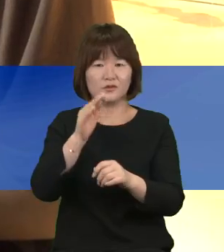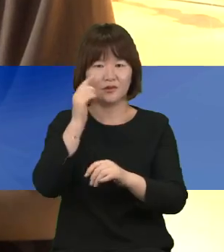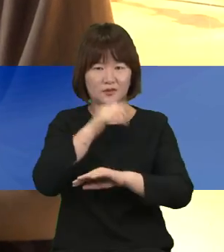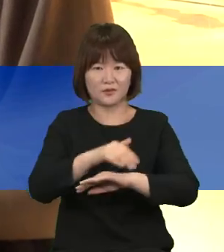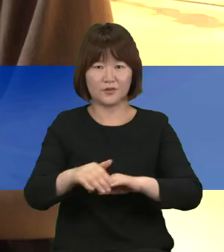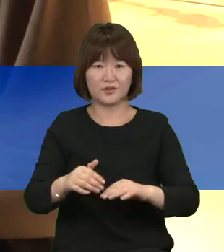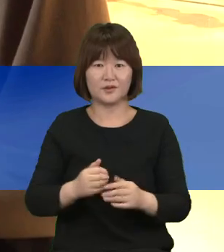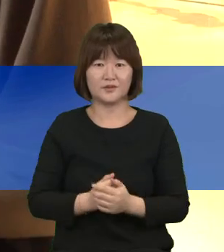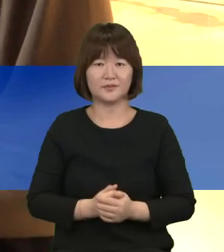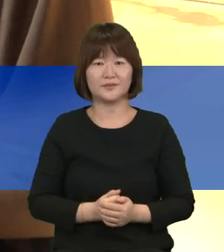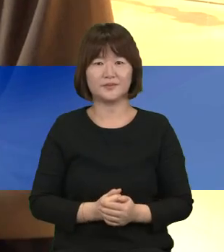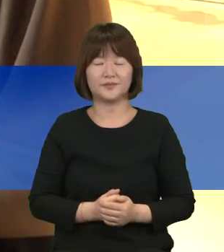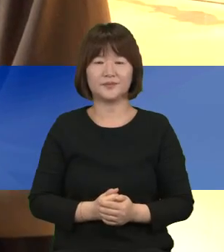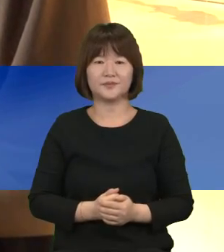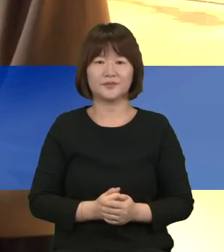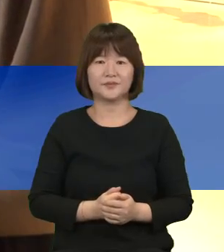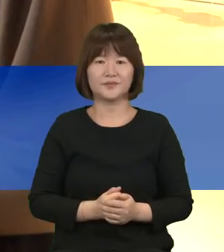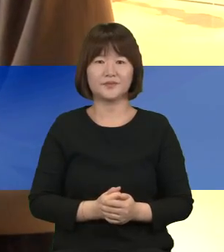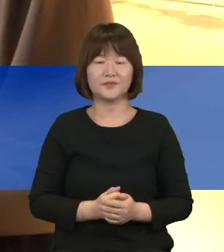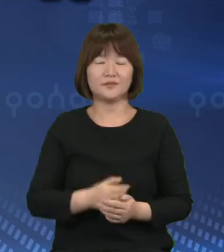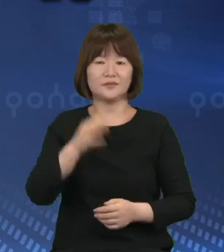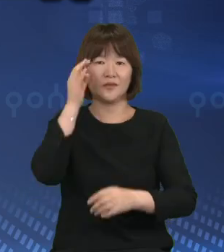한다는 방침입니다.